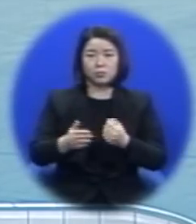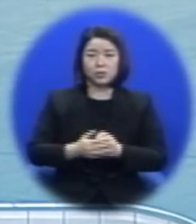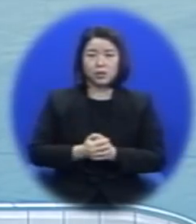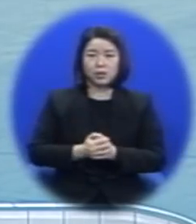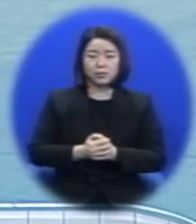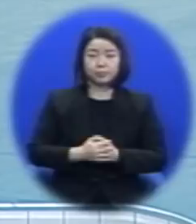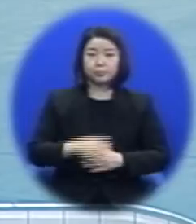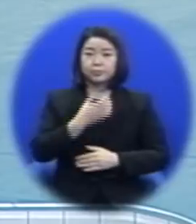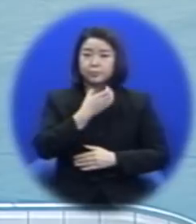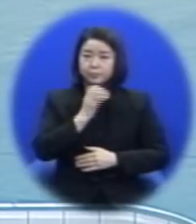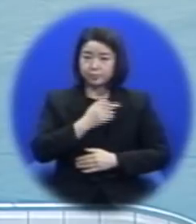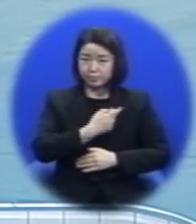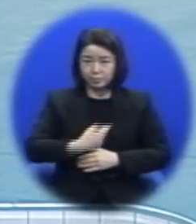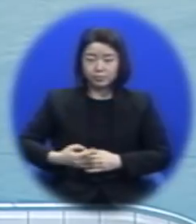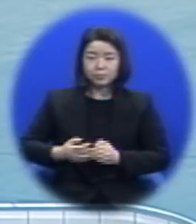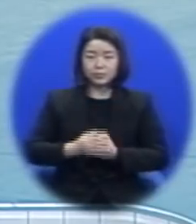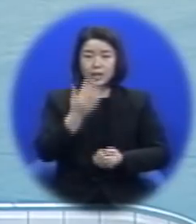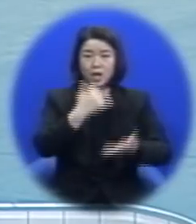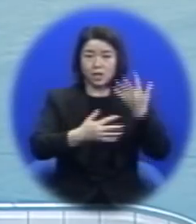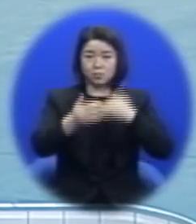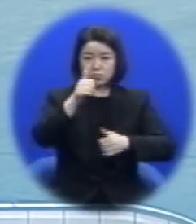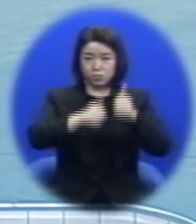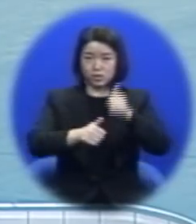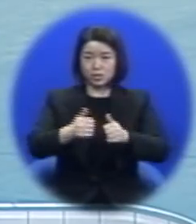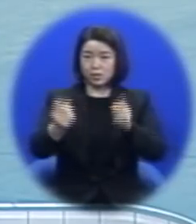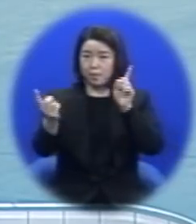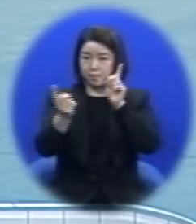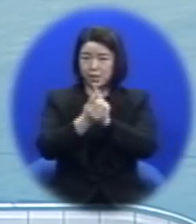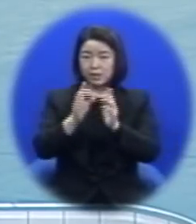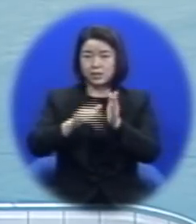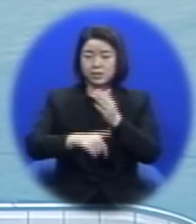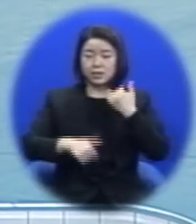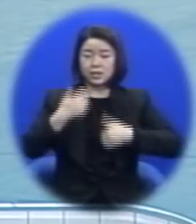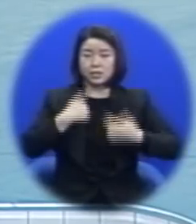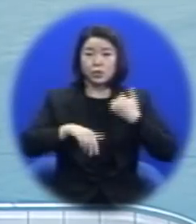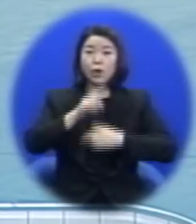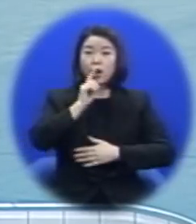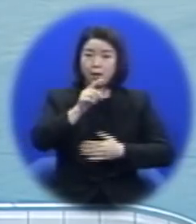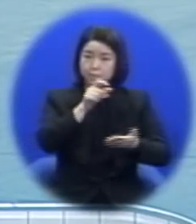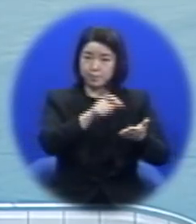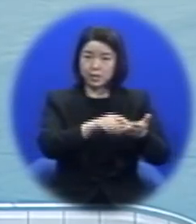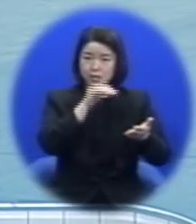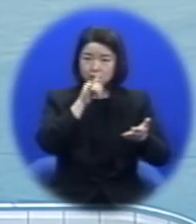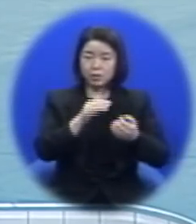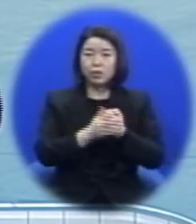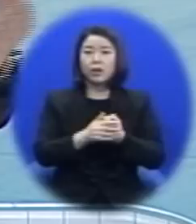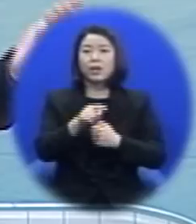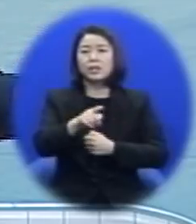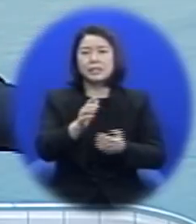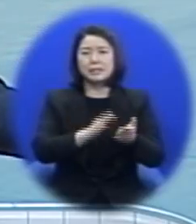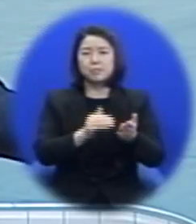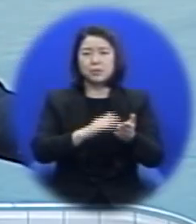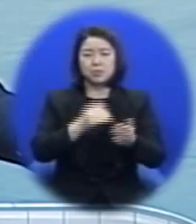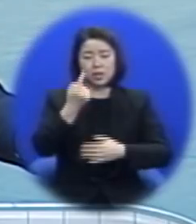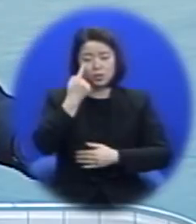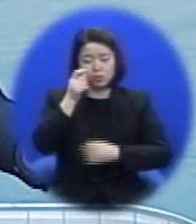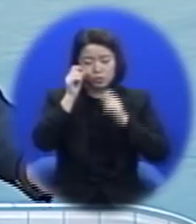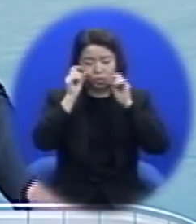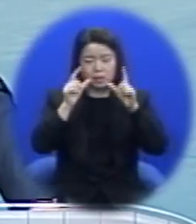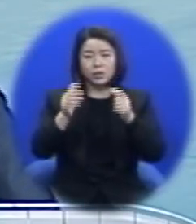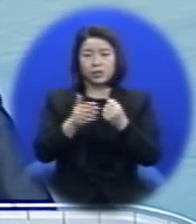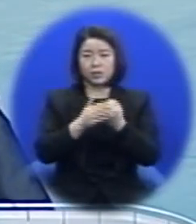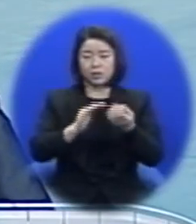베드로 사도가 불시험을 만났을 때 즐거워하라고 하셨는데 다 이 비밀에 눈이 뜨였기